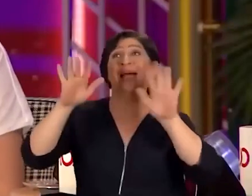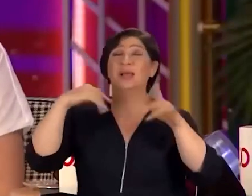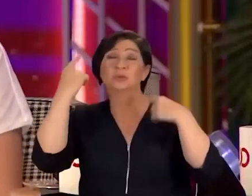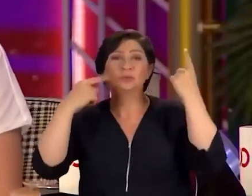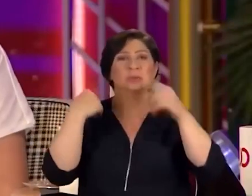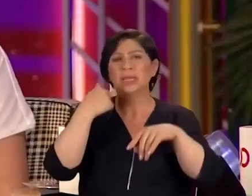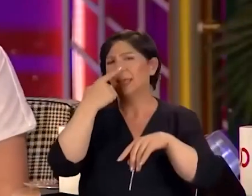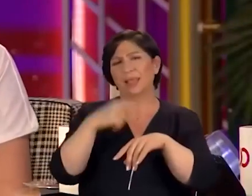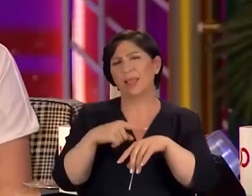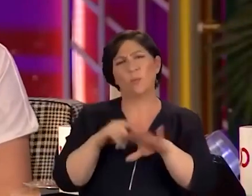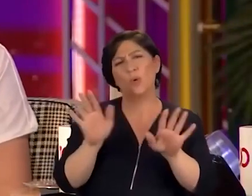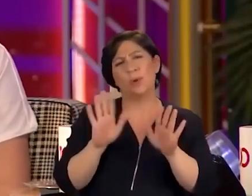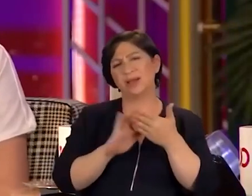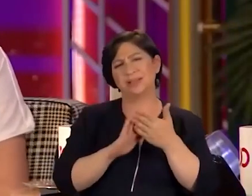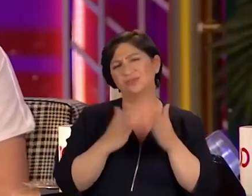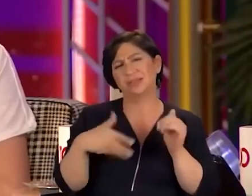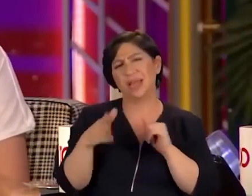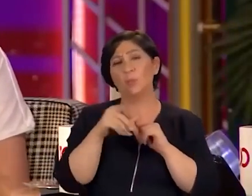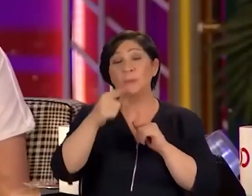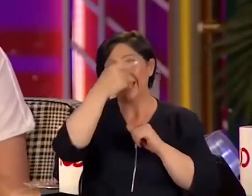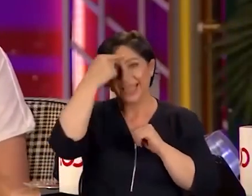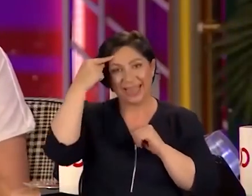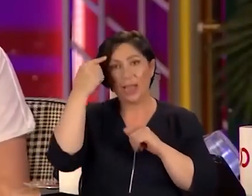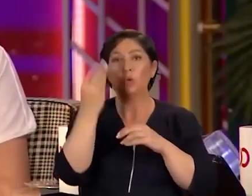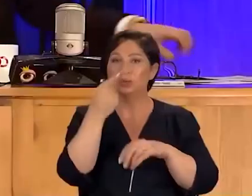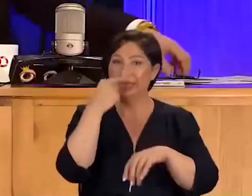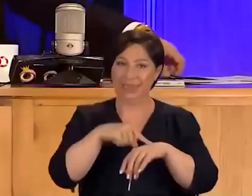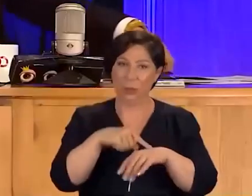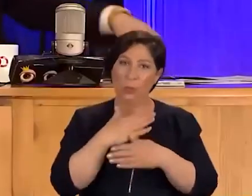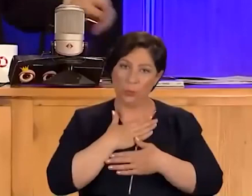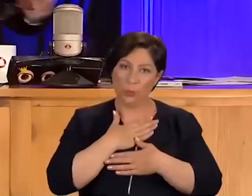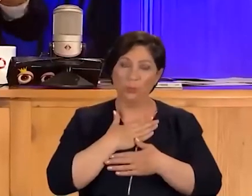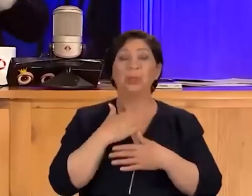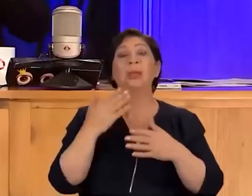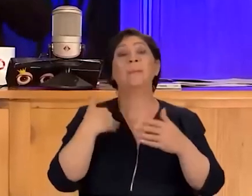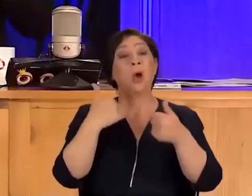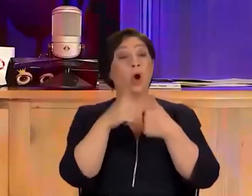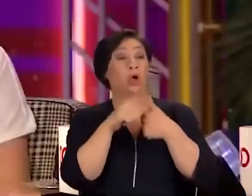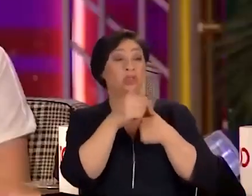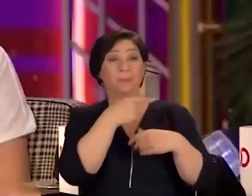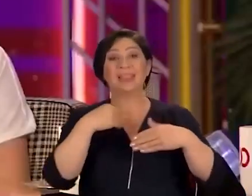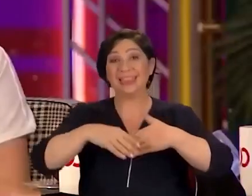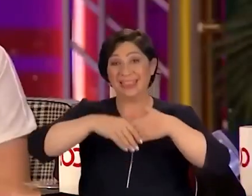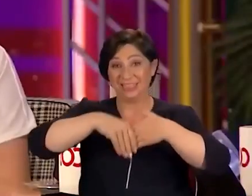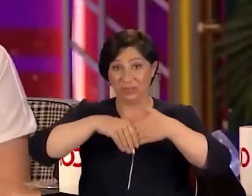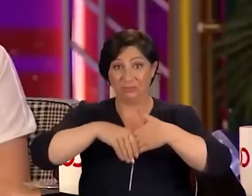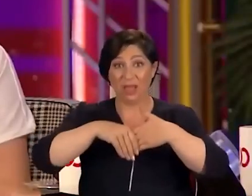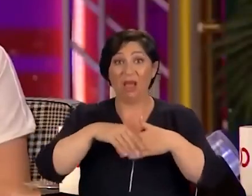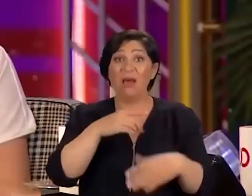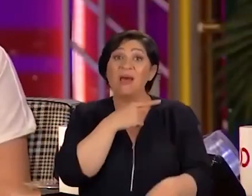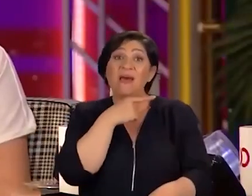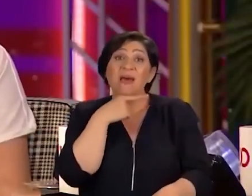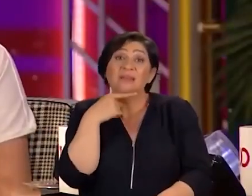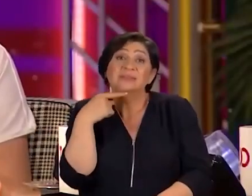ona asla inanmıyorum arkadaşlar. Bunun bir kader olduğuna da inanıyorum. Ben mesela kocamla tanıştığımda